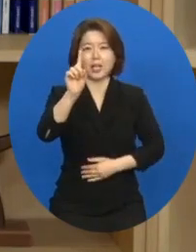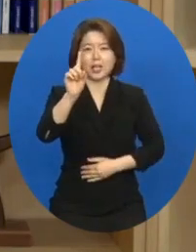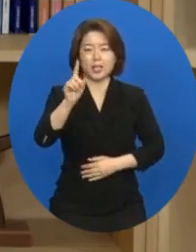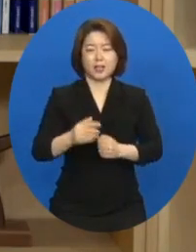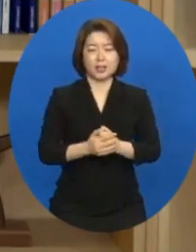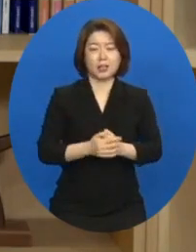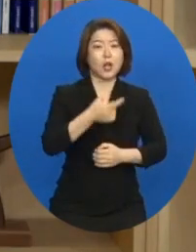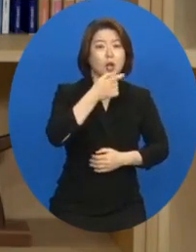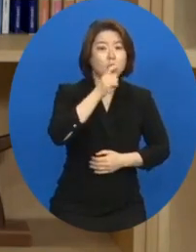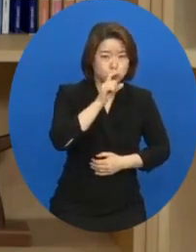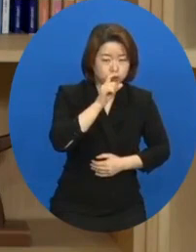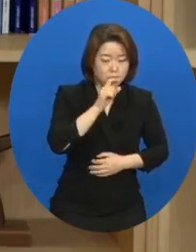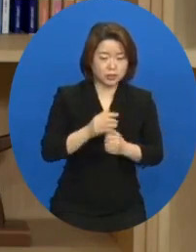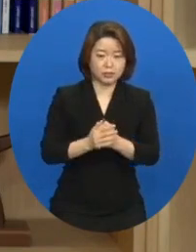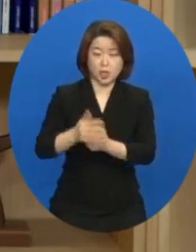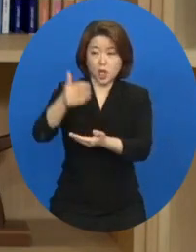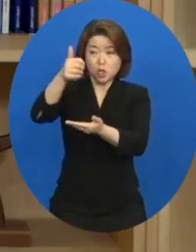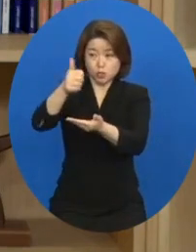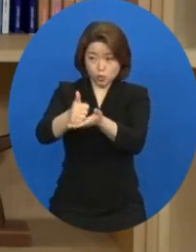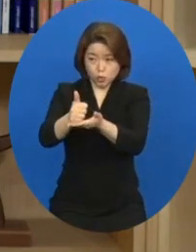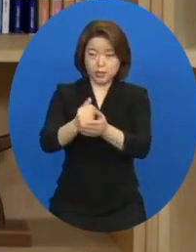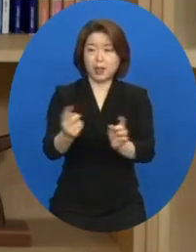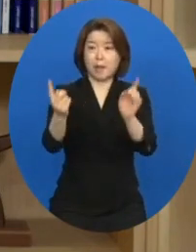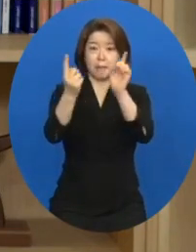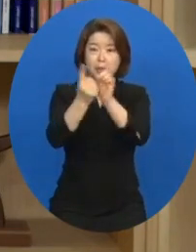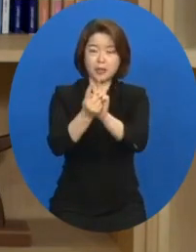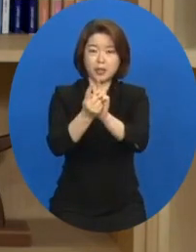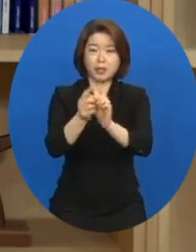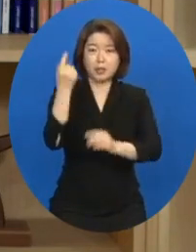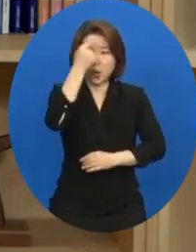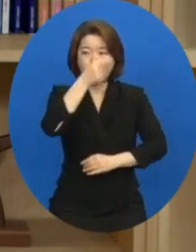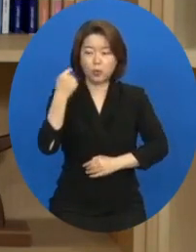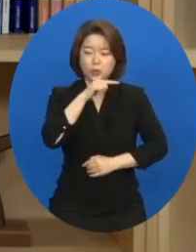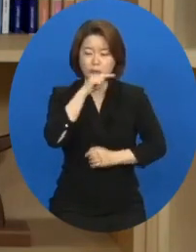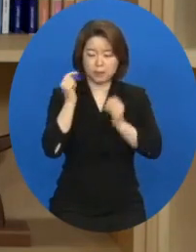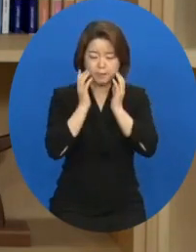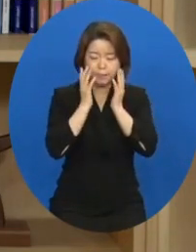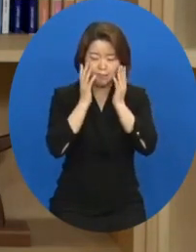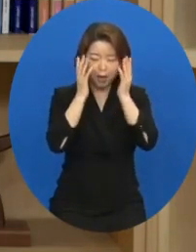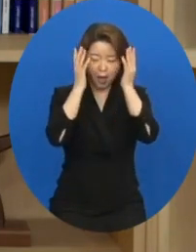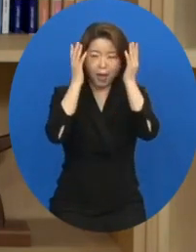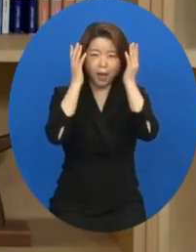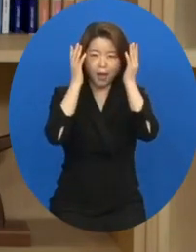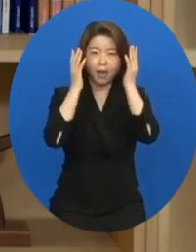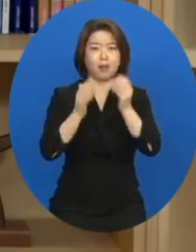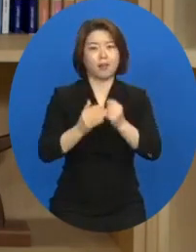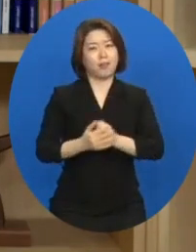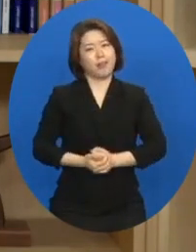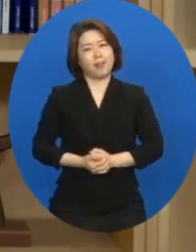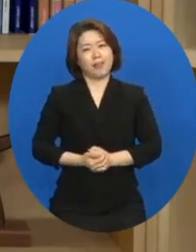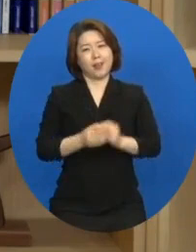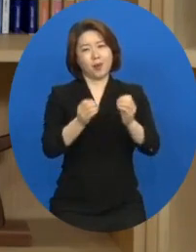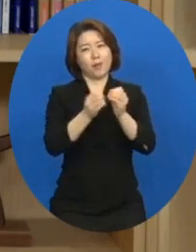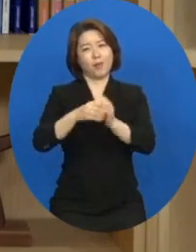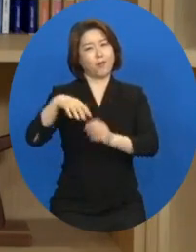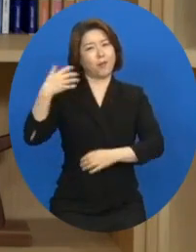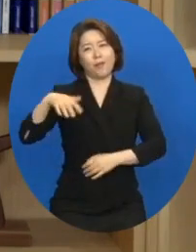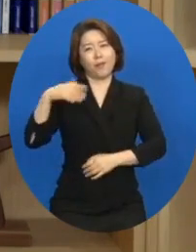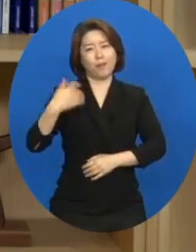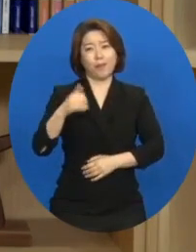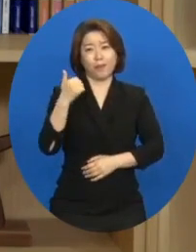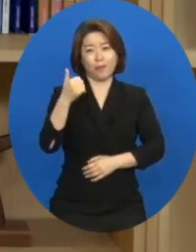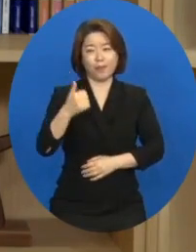물이 주인을 만나 니 얼굴이 붉어졌다 참 명문이 줘 예